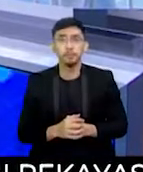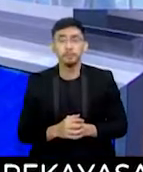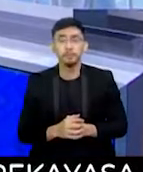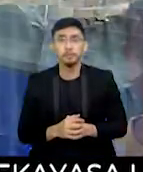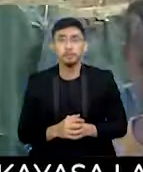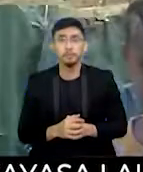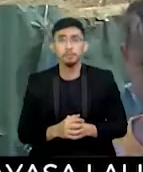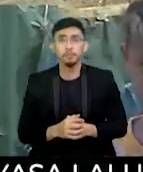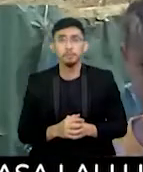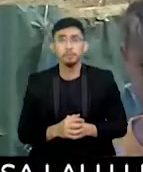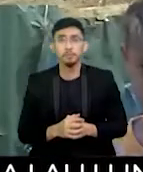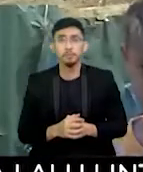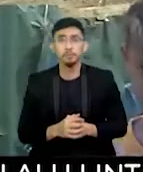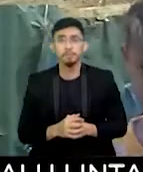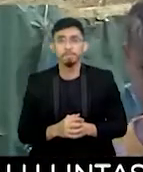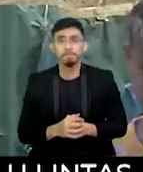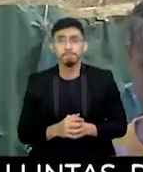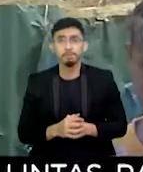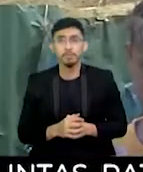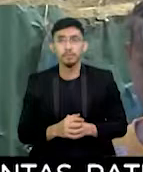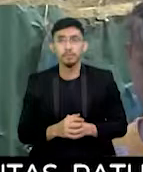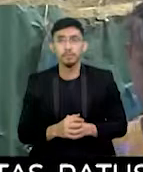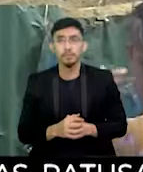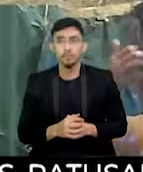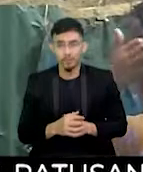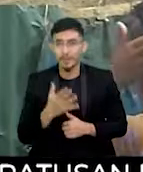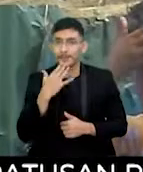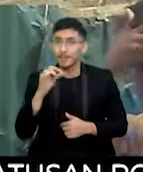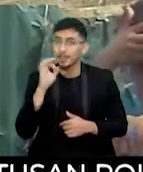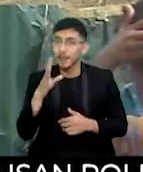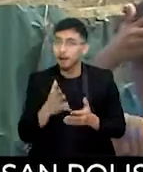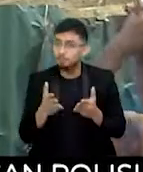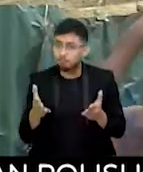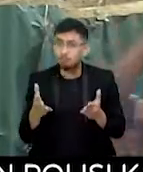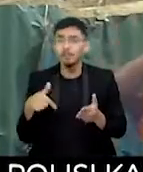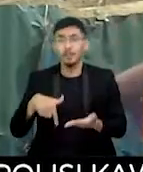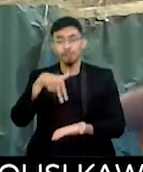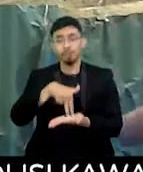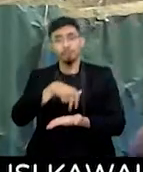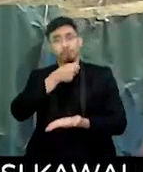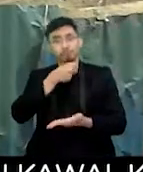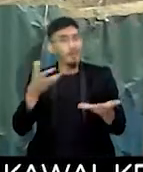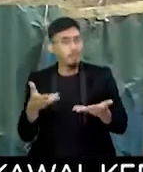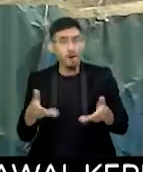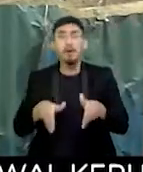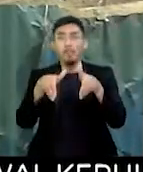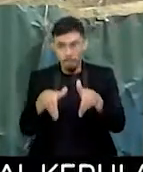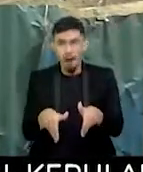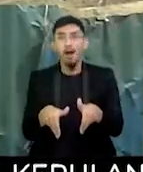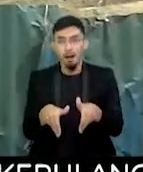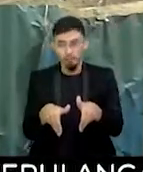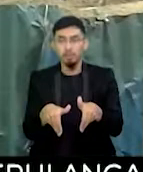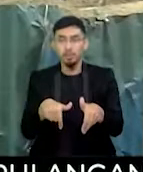Ya, selamat siang Nawayogi dan juga pemirsa. Dapat kami sampaikan untuk saat ini proses dari untuk persiapan